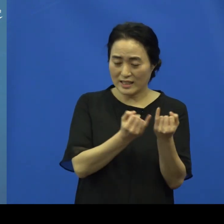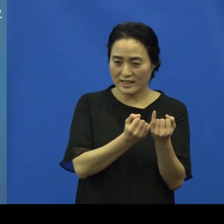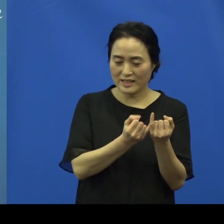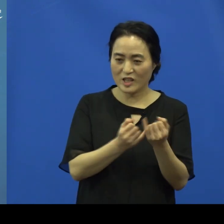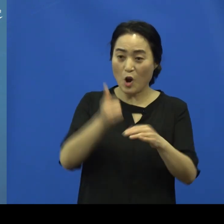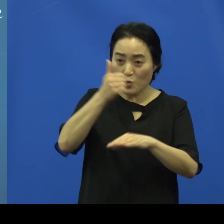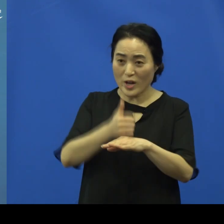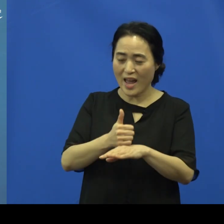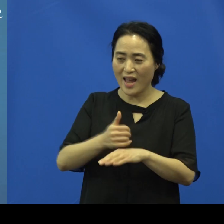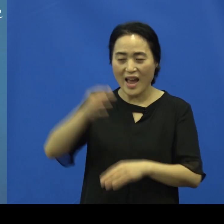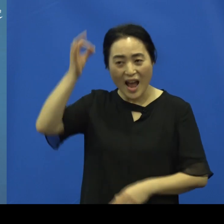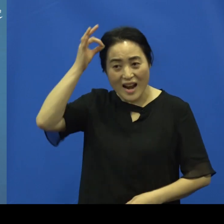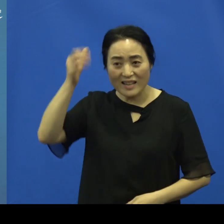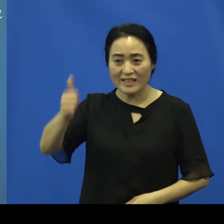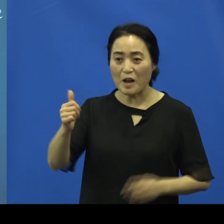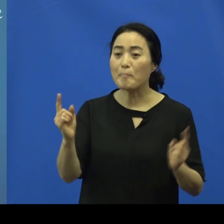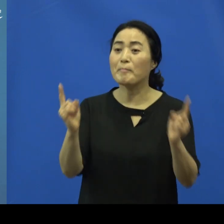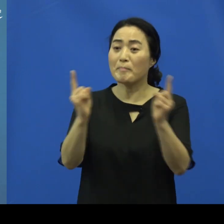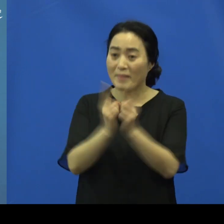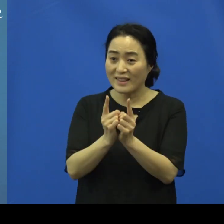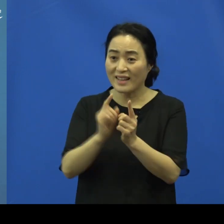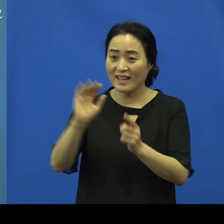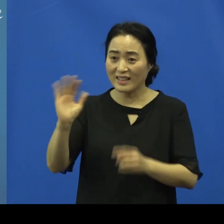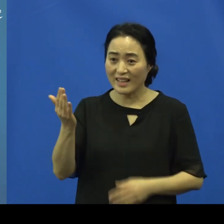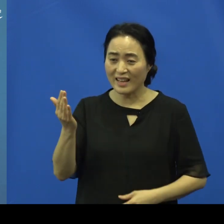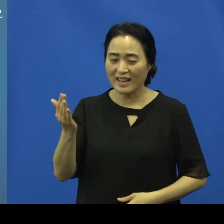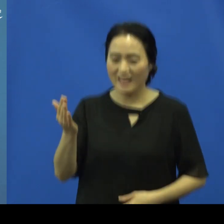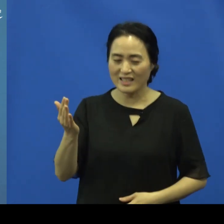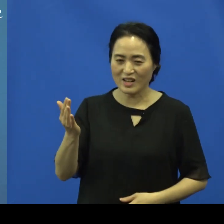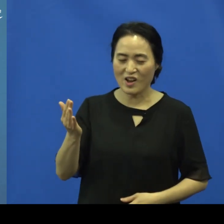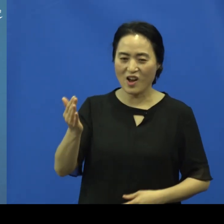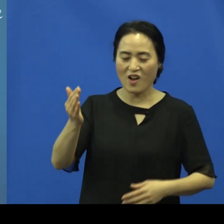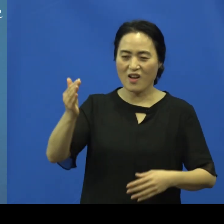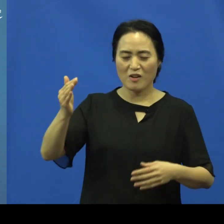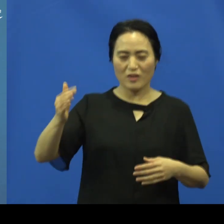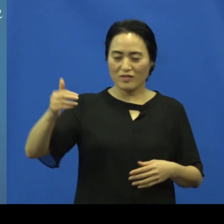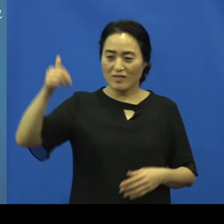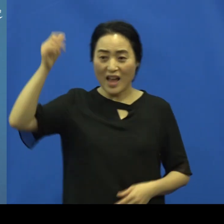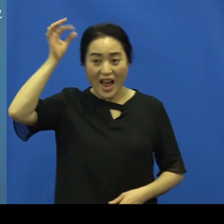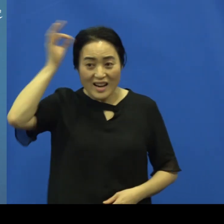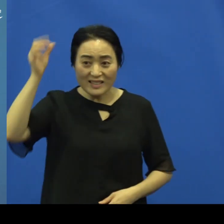엘리사를 만나갑니다. 그리고 엘리사가 여인을 따라가게 되죠.